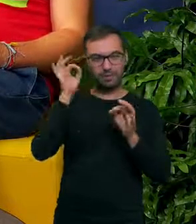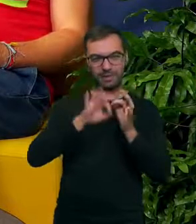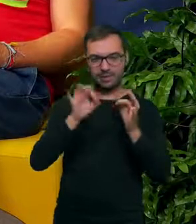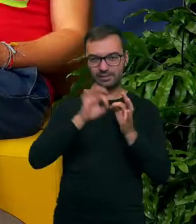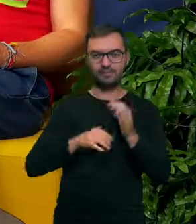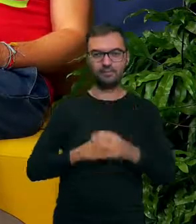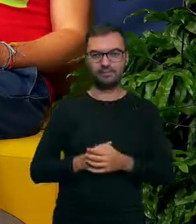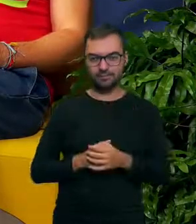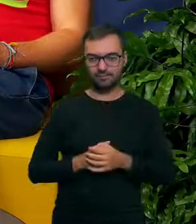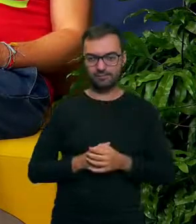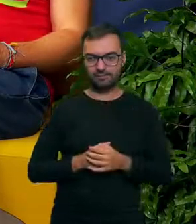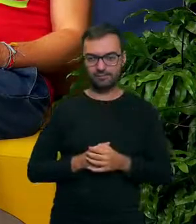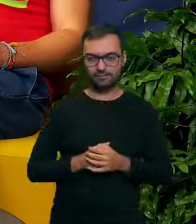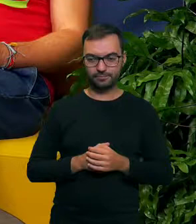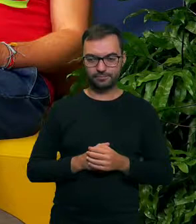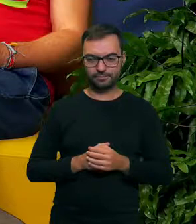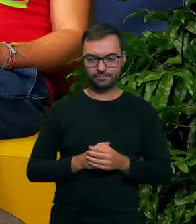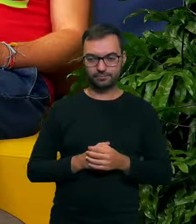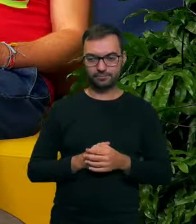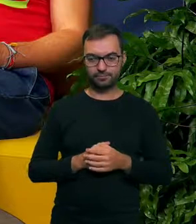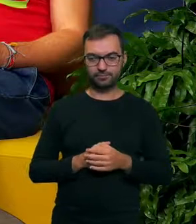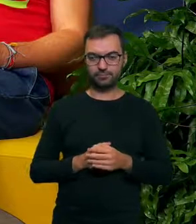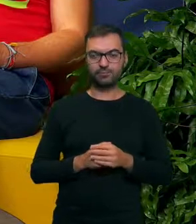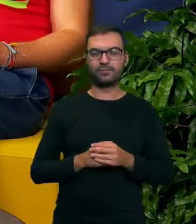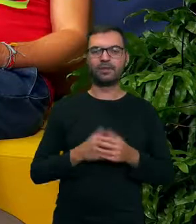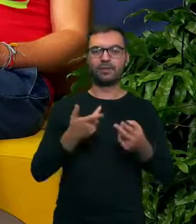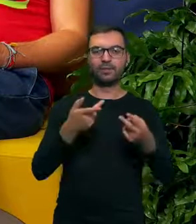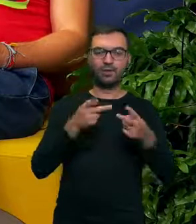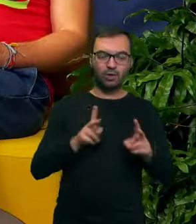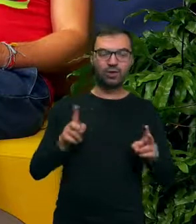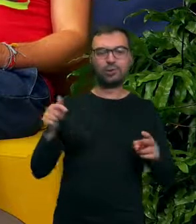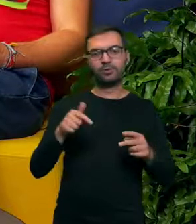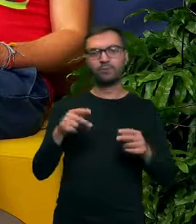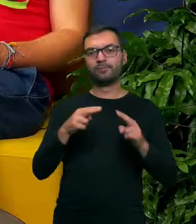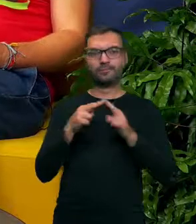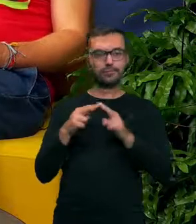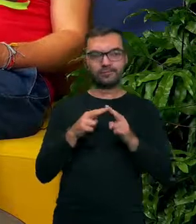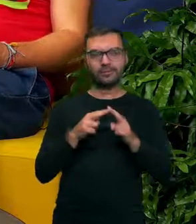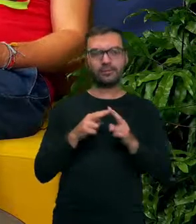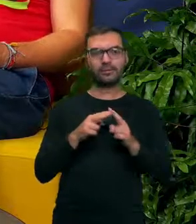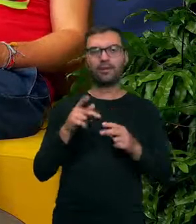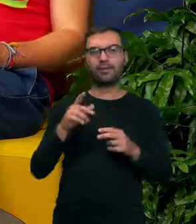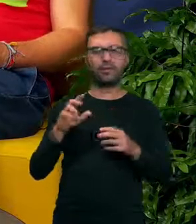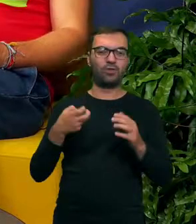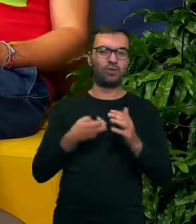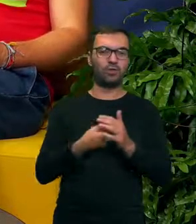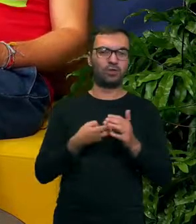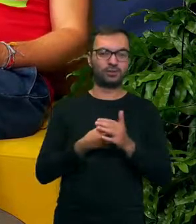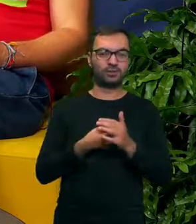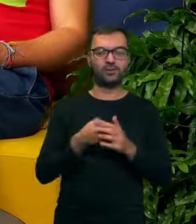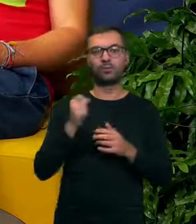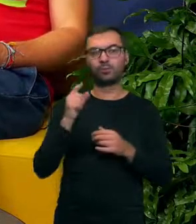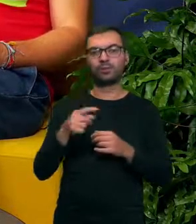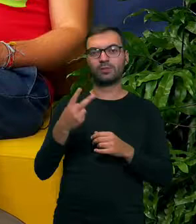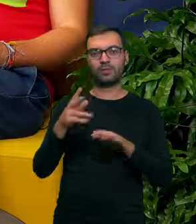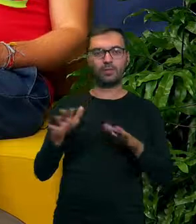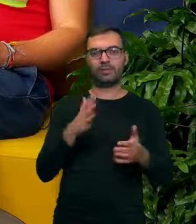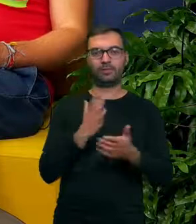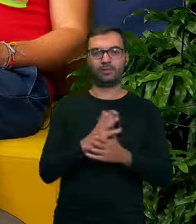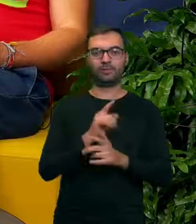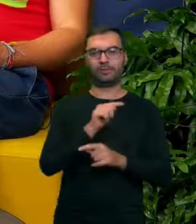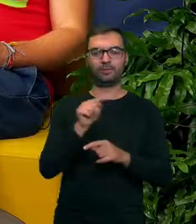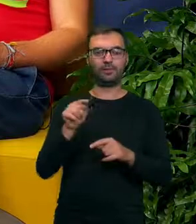I no, dosyć konkretnie musieliśmy ustalić, na przykład na wspomnianym dworcu, no tam są tylko 2 miejsca, gdzie